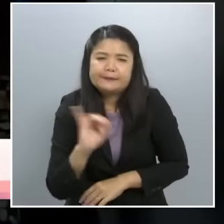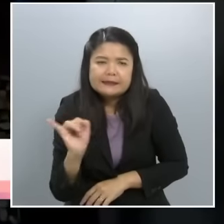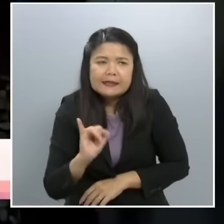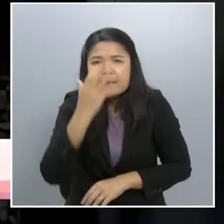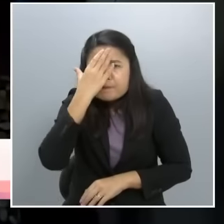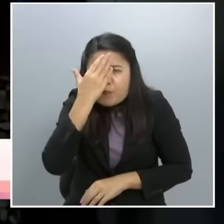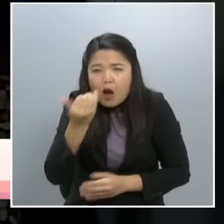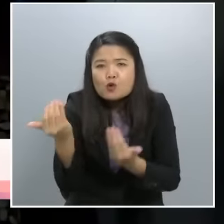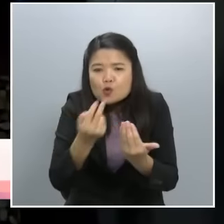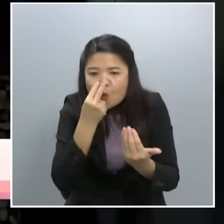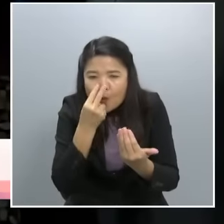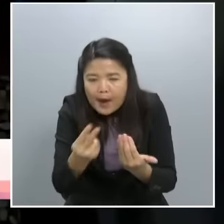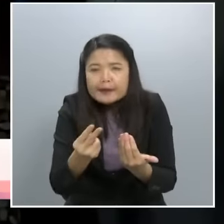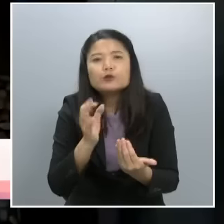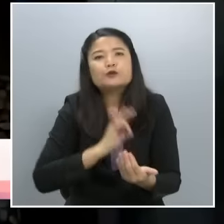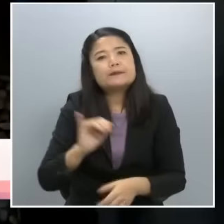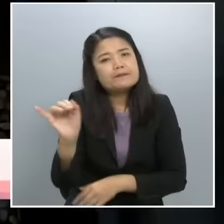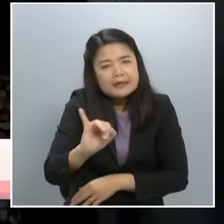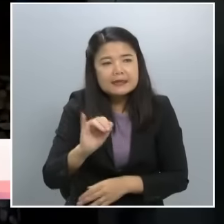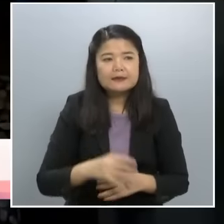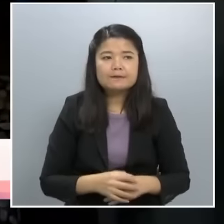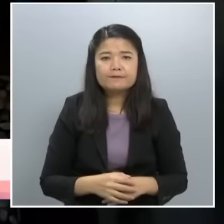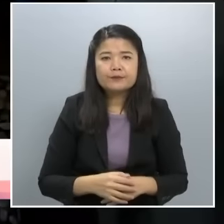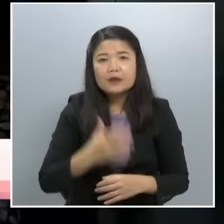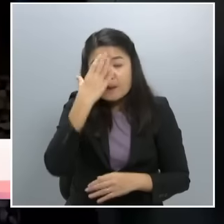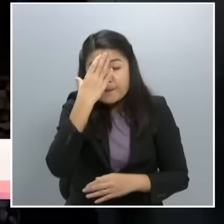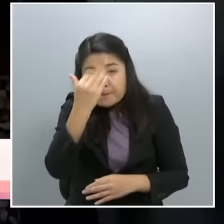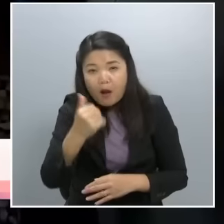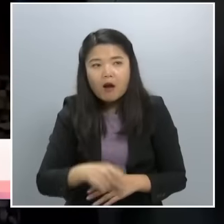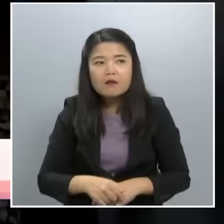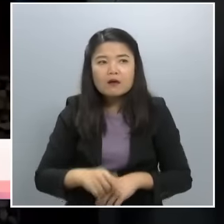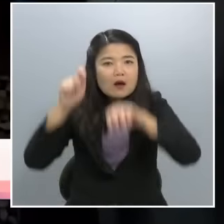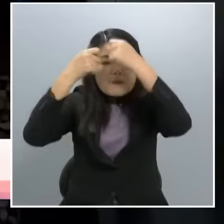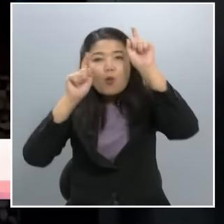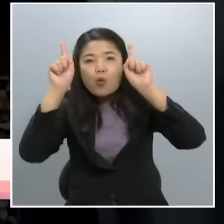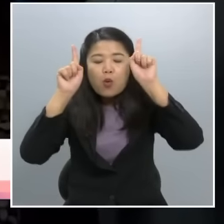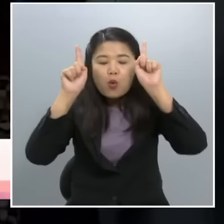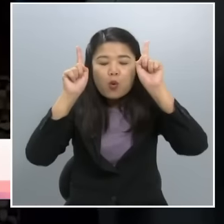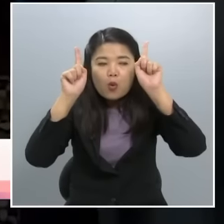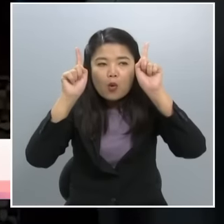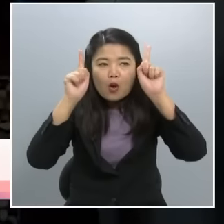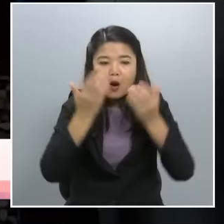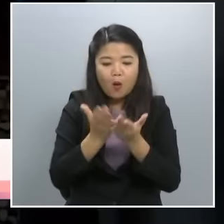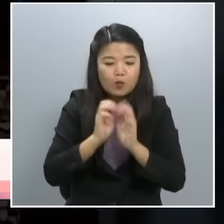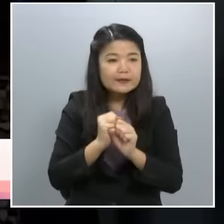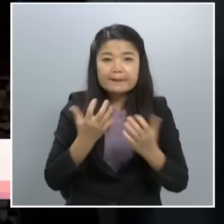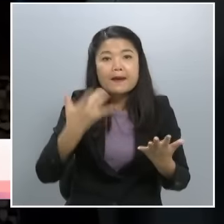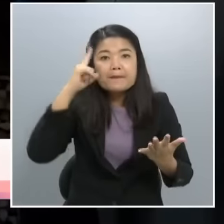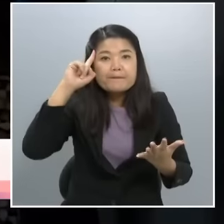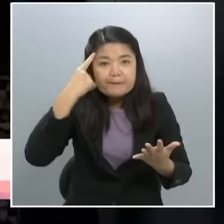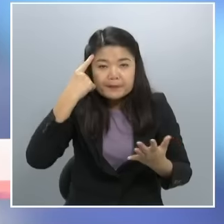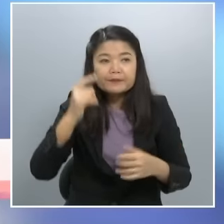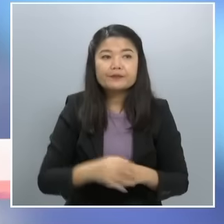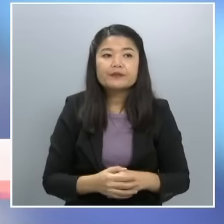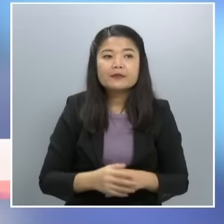อะไรแบบนี้เนี่ยนะฮะไม่อยากให้ทำอะไรเพราะว่าไม่มีสติและตอนนี้ครอบครัวเนี่ยก็ไม่รู้จะทำยังไงเหมือนกันทีมข่าวนะครับจึงบ